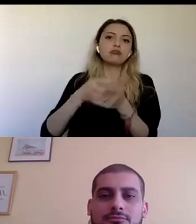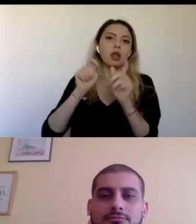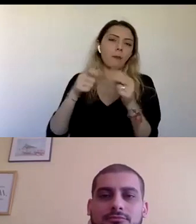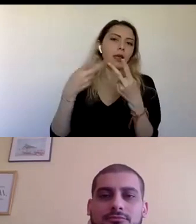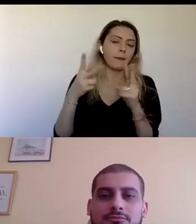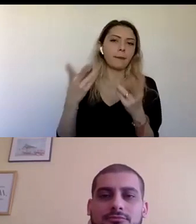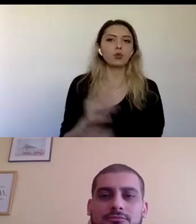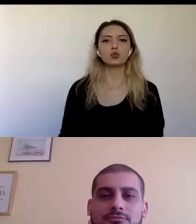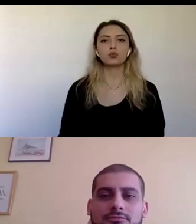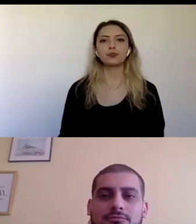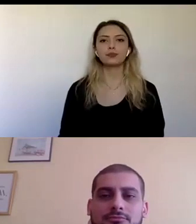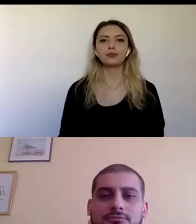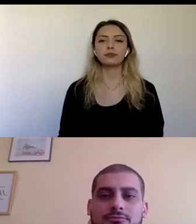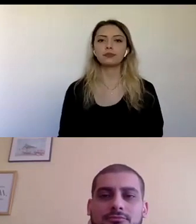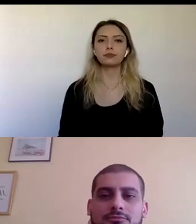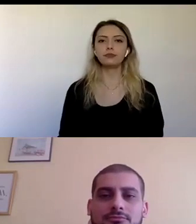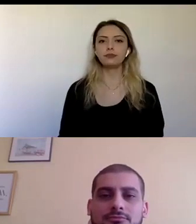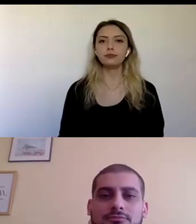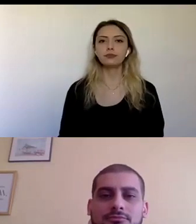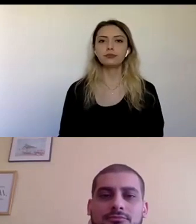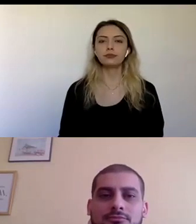talep edebilirsiniz.